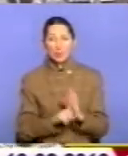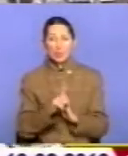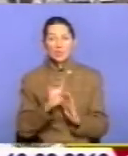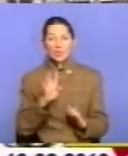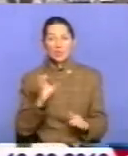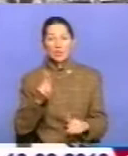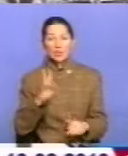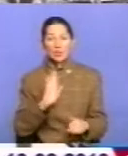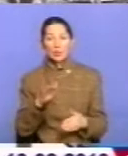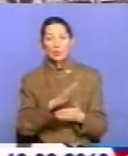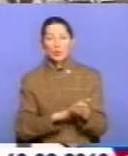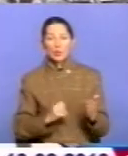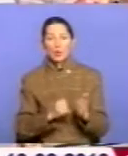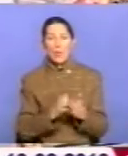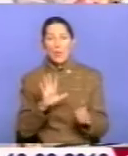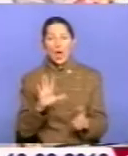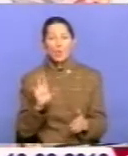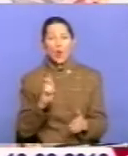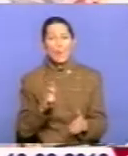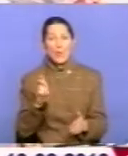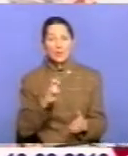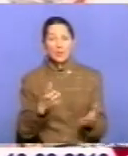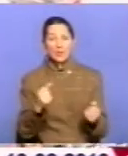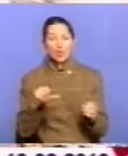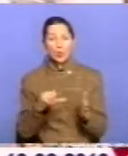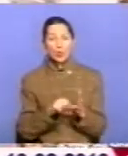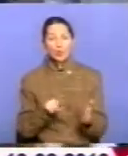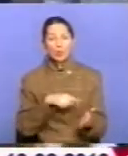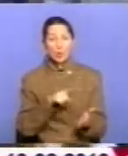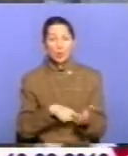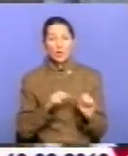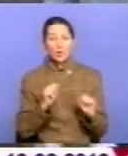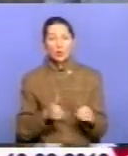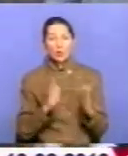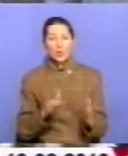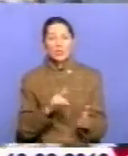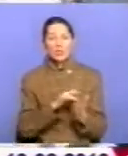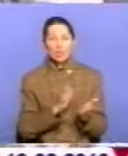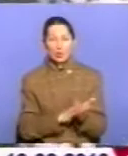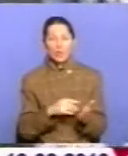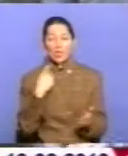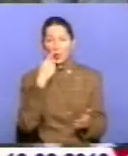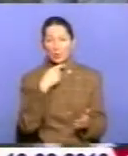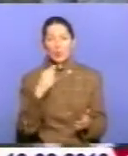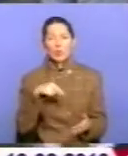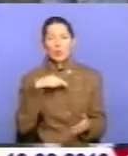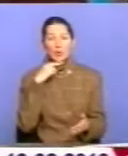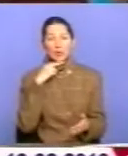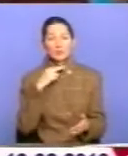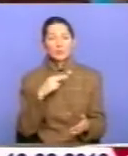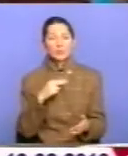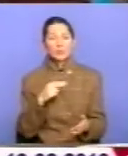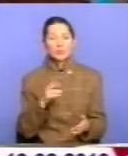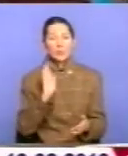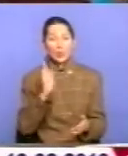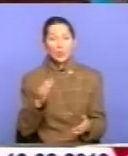буде тривати до 5 березня. Взяти участь у тестуванні зможуть тільки зареєстровані особи, зауважує Юрій Шайнюк.